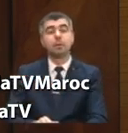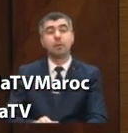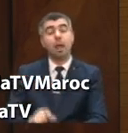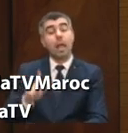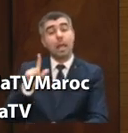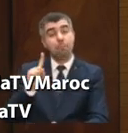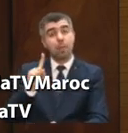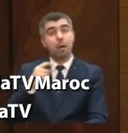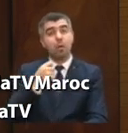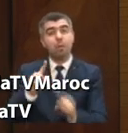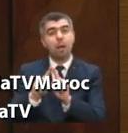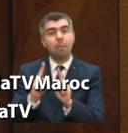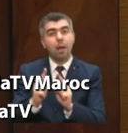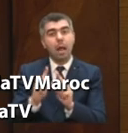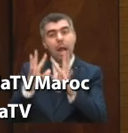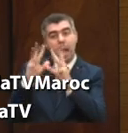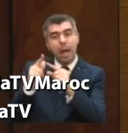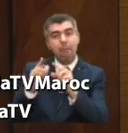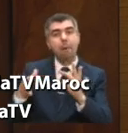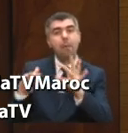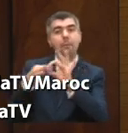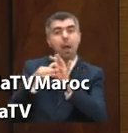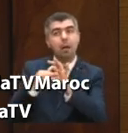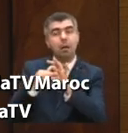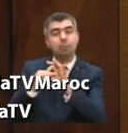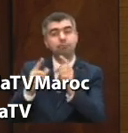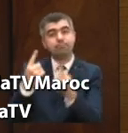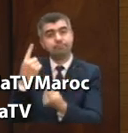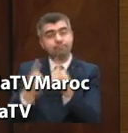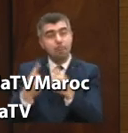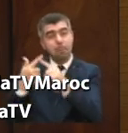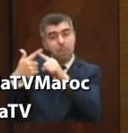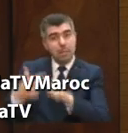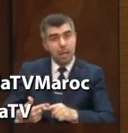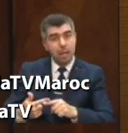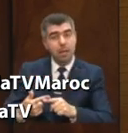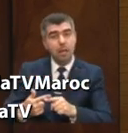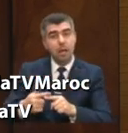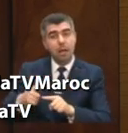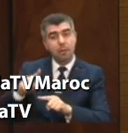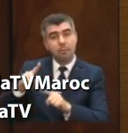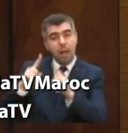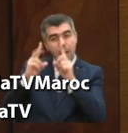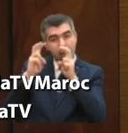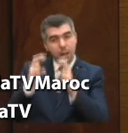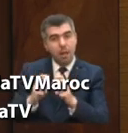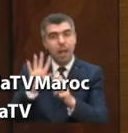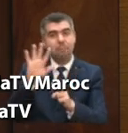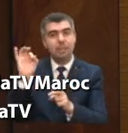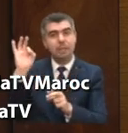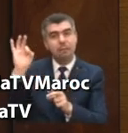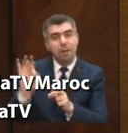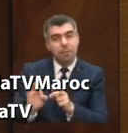حالة انخفاض رقم أعمالها بنسبة تتراوح بين 25% وأقل من 50% فإن الطالبات في